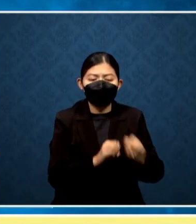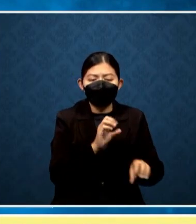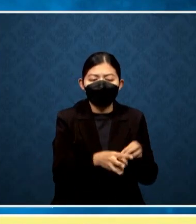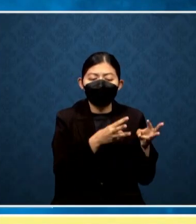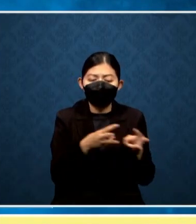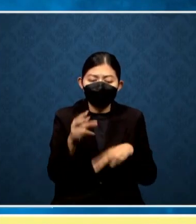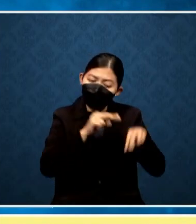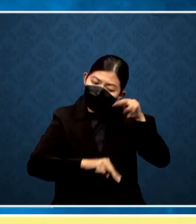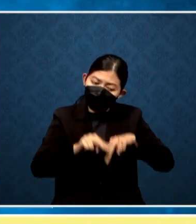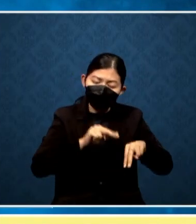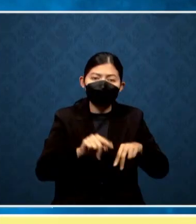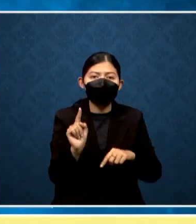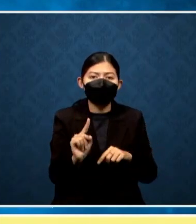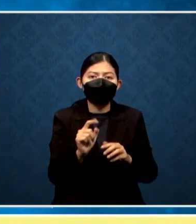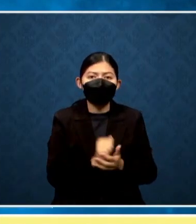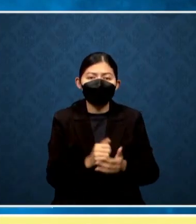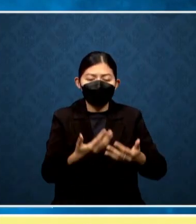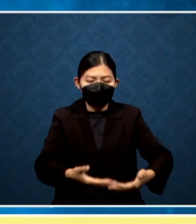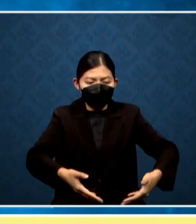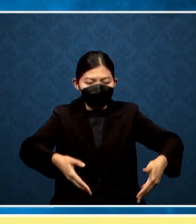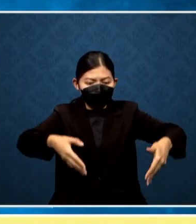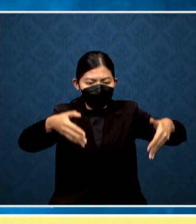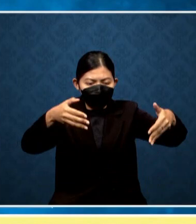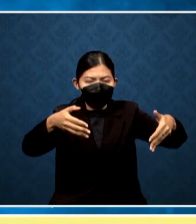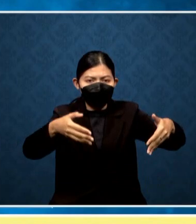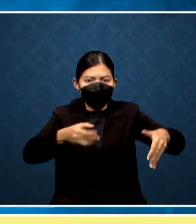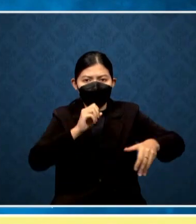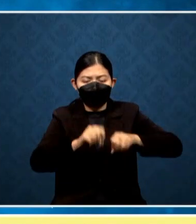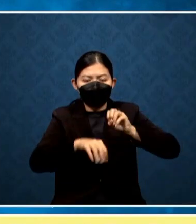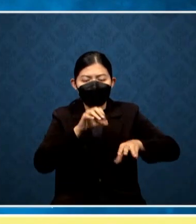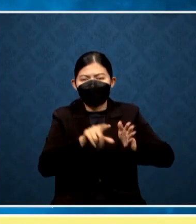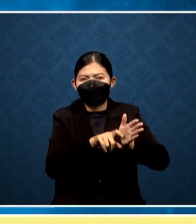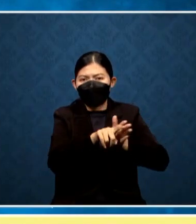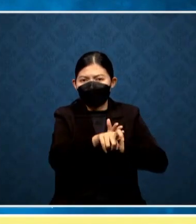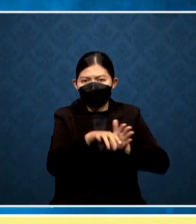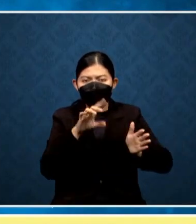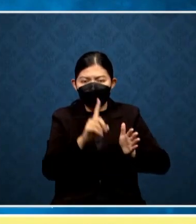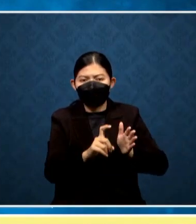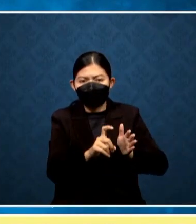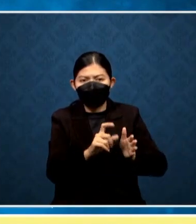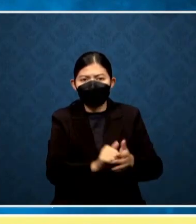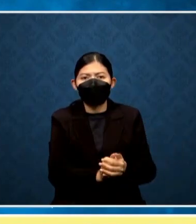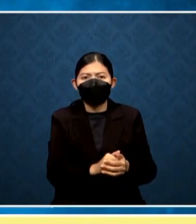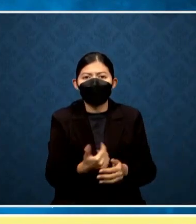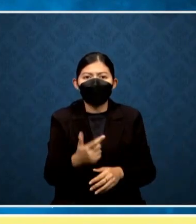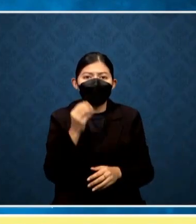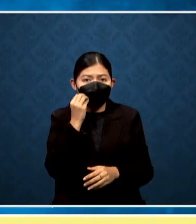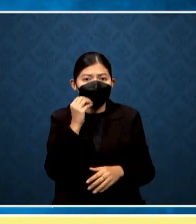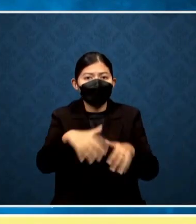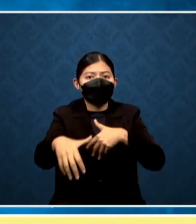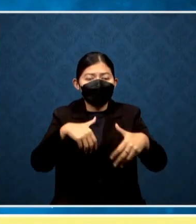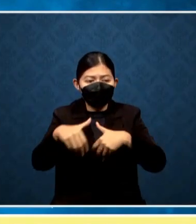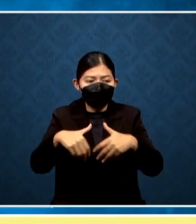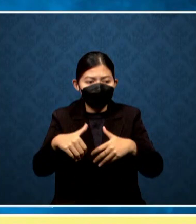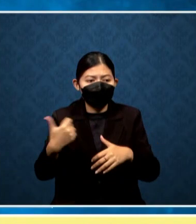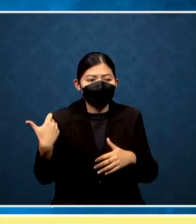จัดการตั้งขยะอนตลาย ทุกหมบานชุมชนซึงในทกหมู่บานชุชนขนานี้กมีการ